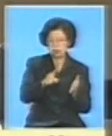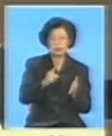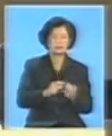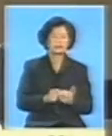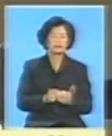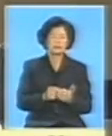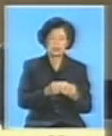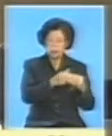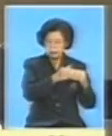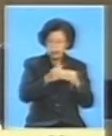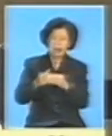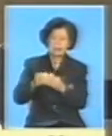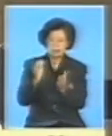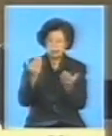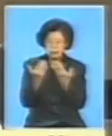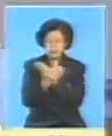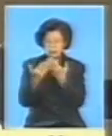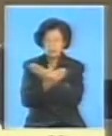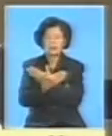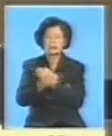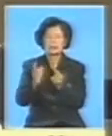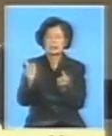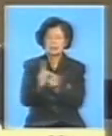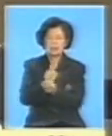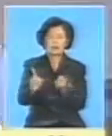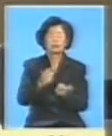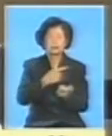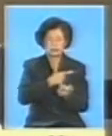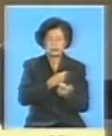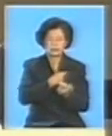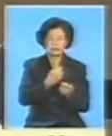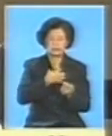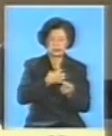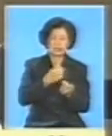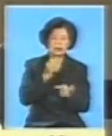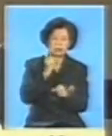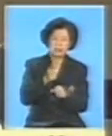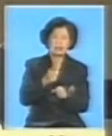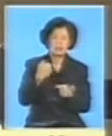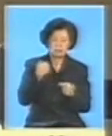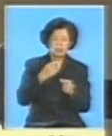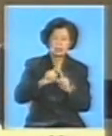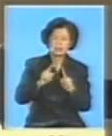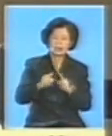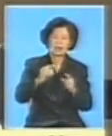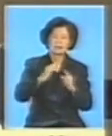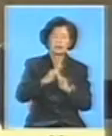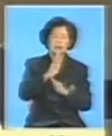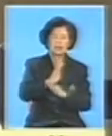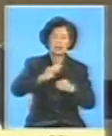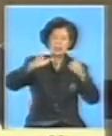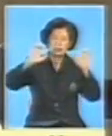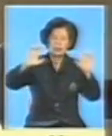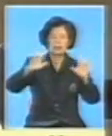และเพื่อจะนำไปสู่การเปลี่ยนแปลงที่สังคมปรารถนานะครับสังคมก็มีหลายภาคส่วนด้วยกันทั้งภาครัฐภาคเอกชนภาคประชาชนประช